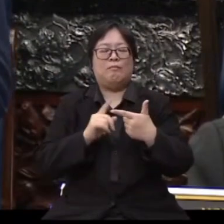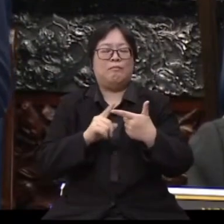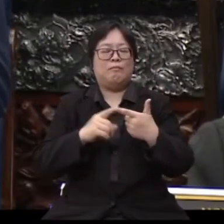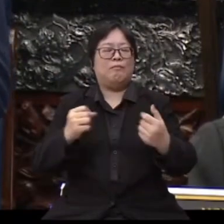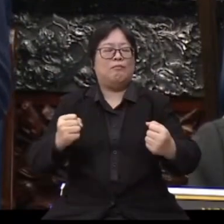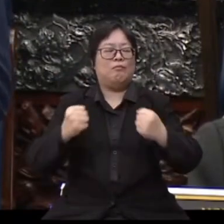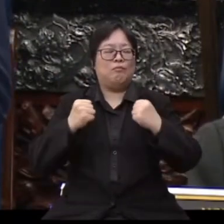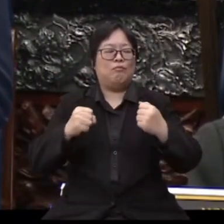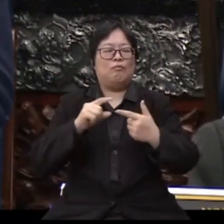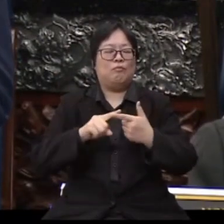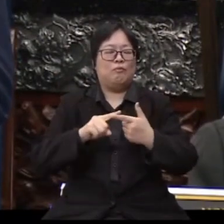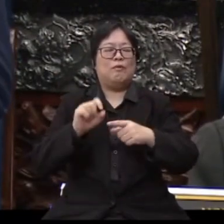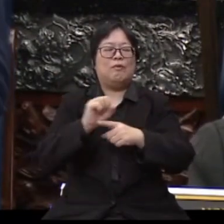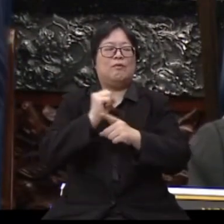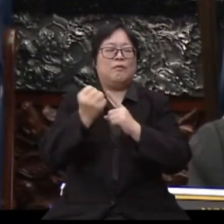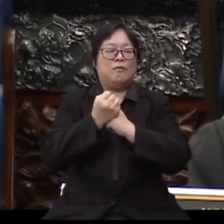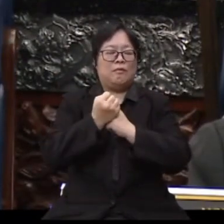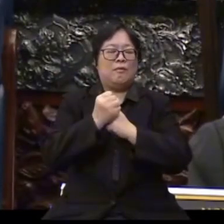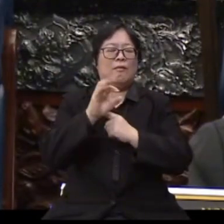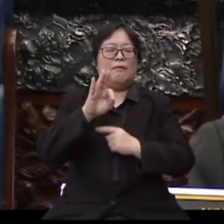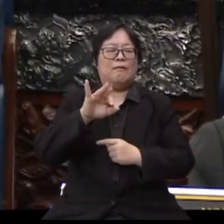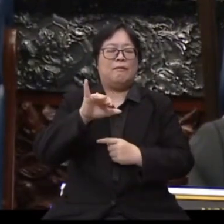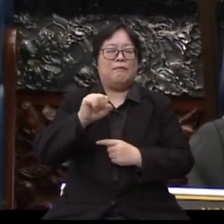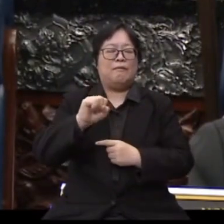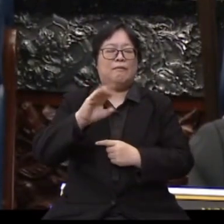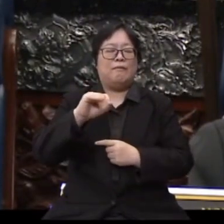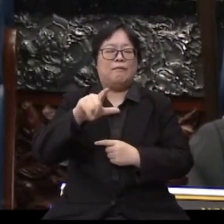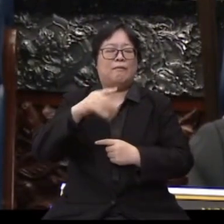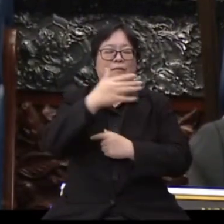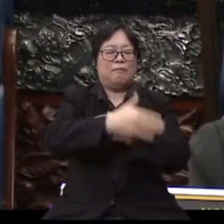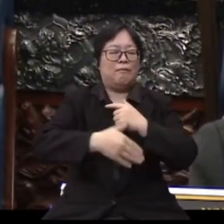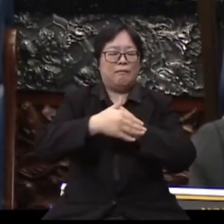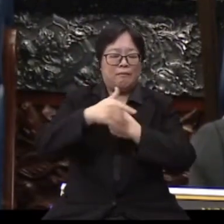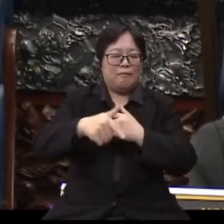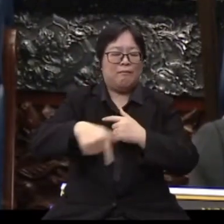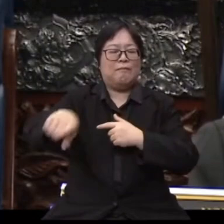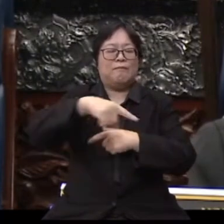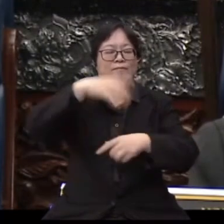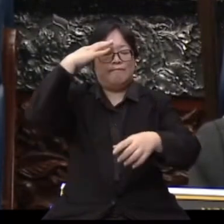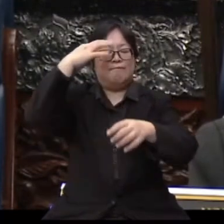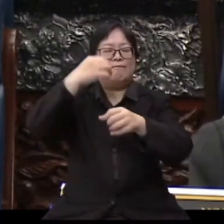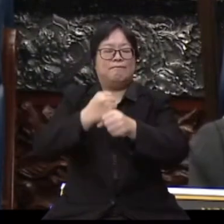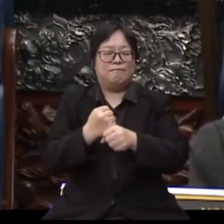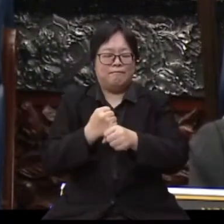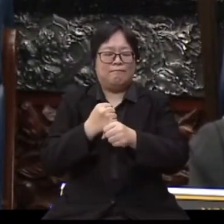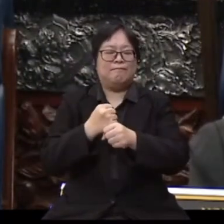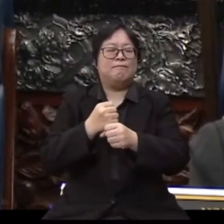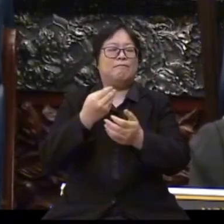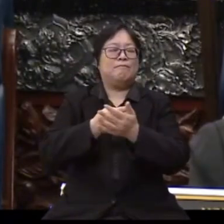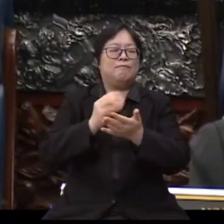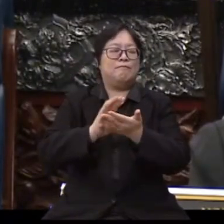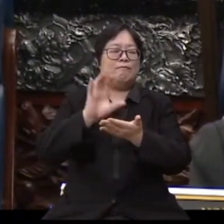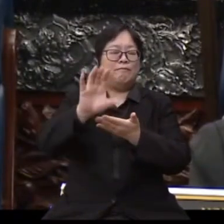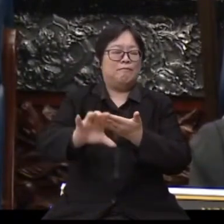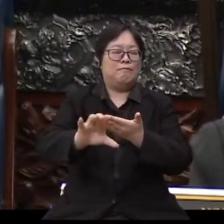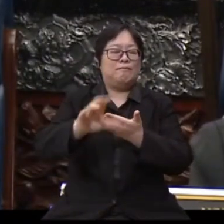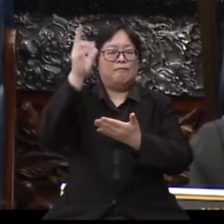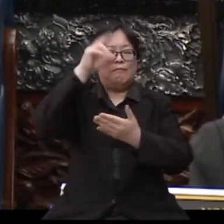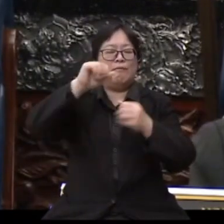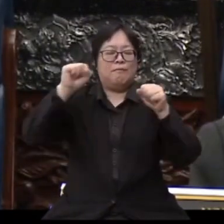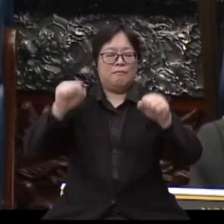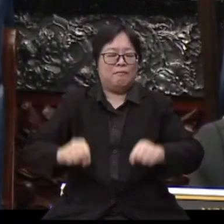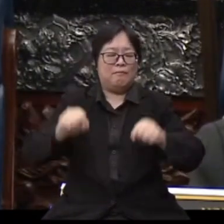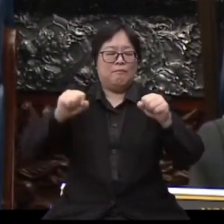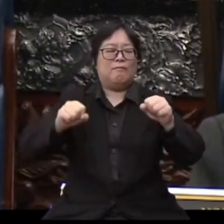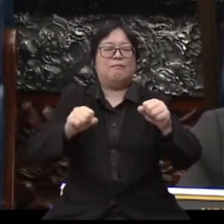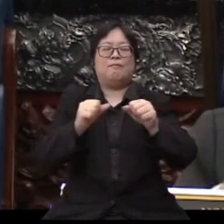untuk mengukuhkan kedudukan fiskal negara untuk meyakinkan pelabur-pelabur bahawa kerajaan berkemampuan untuk